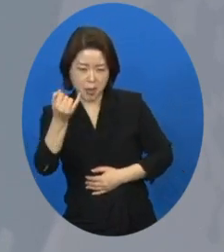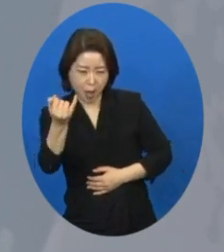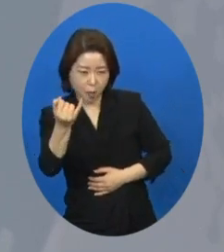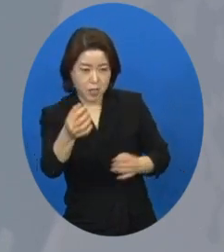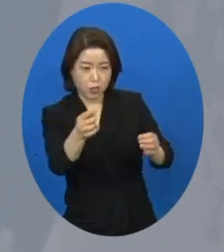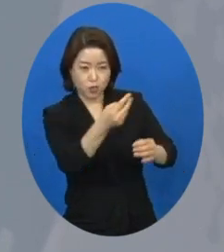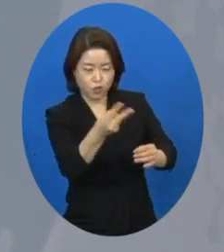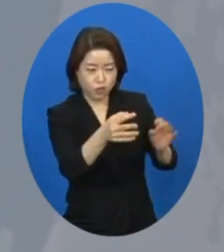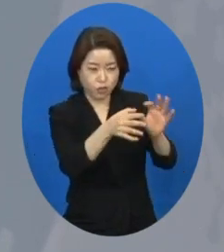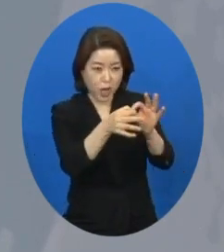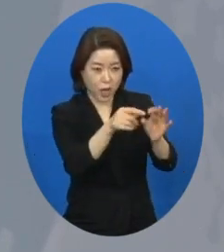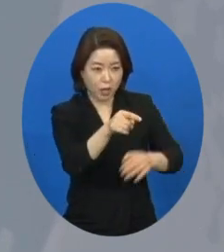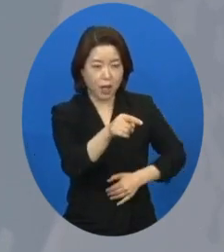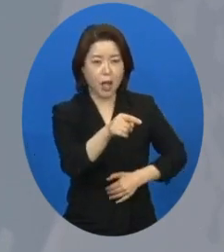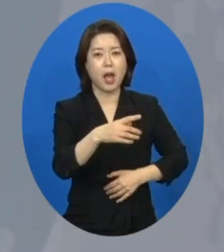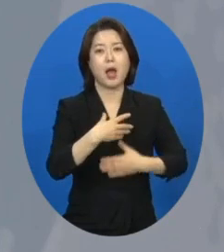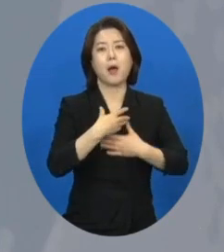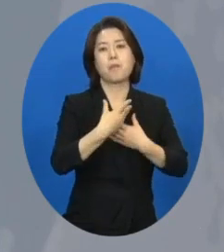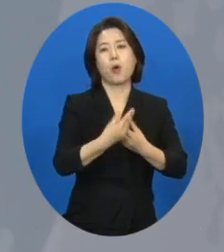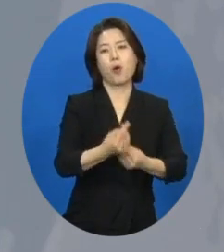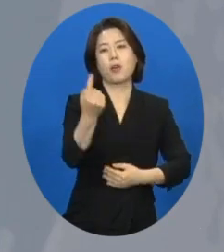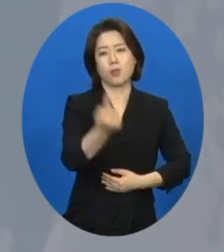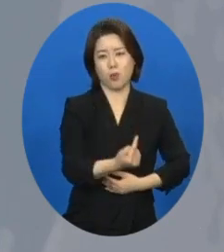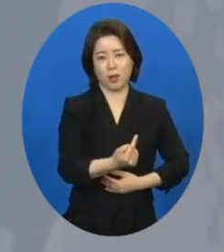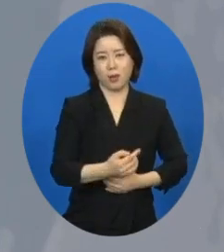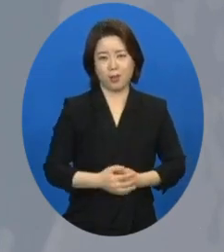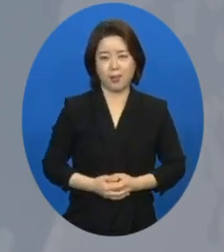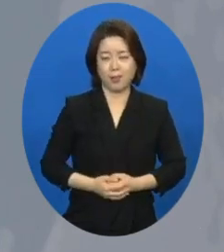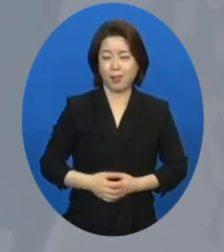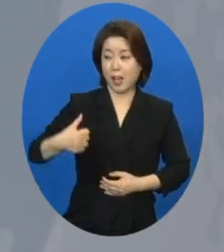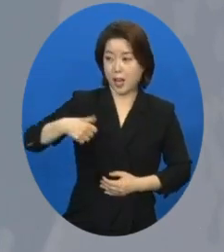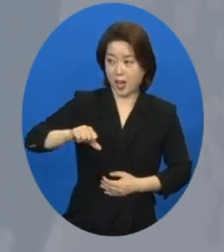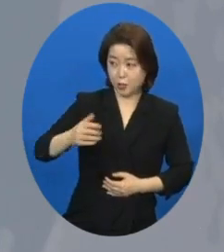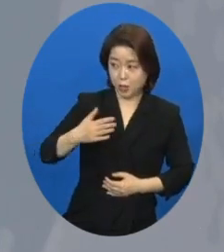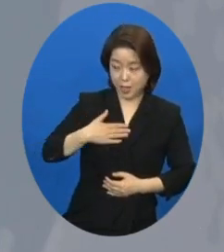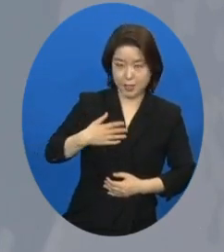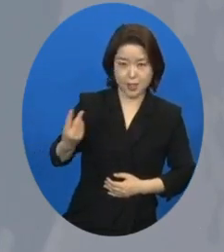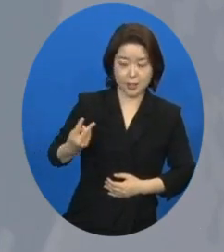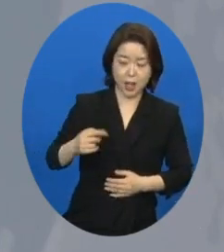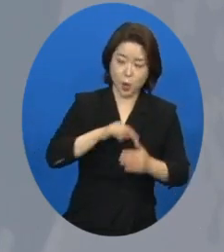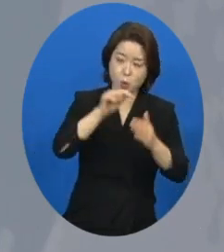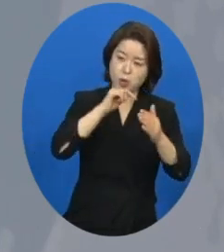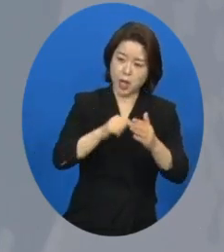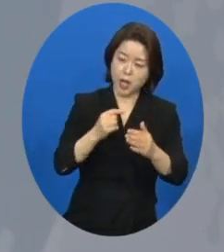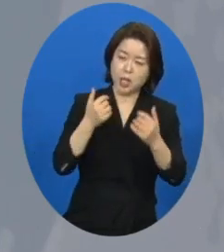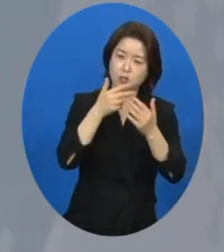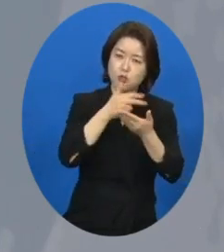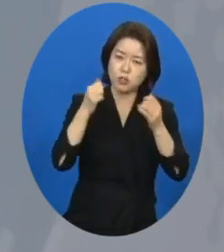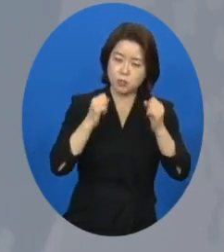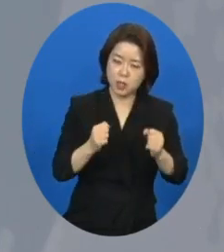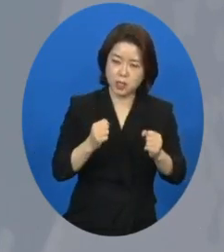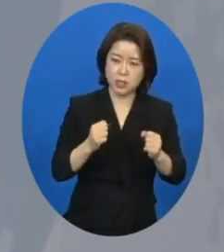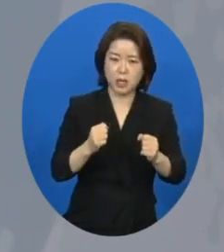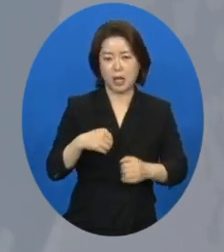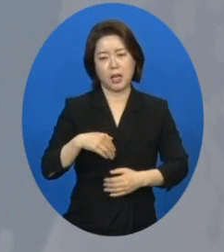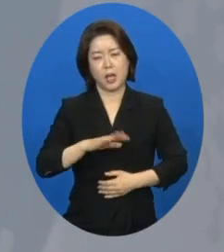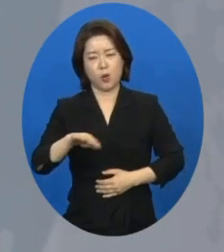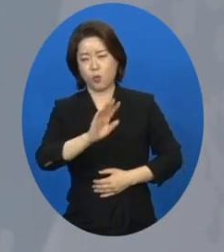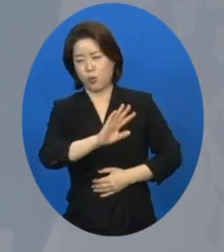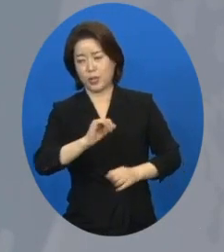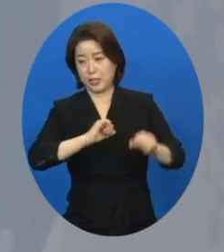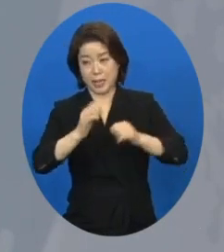관계에 평안이 찾아왔습니다. 아들과 제가 우리 안에 주님이 계신데 우리가 이러면